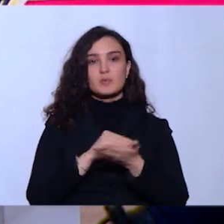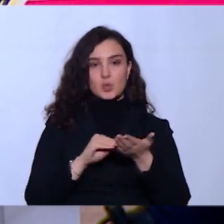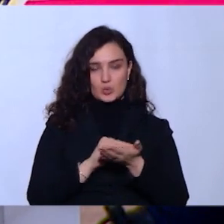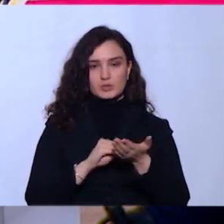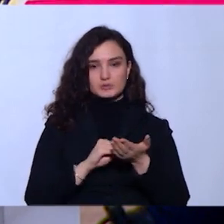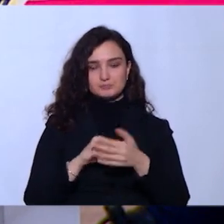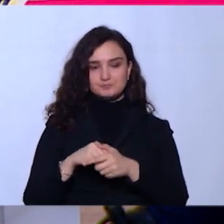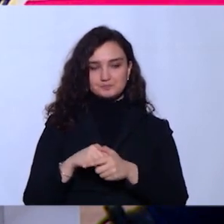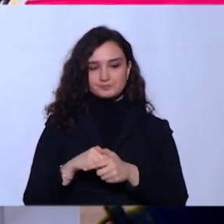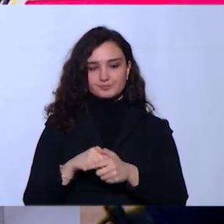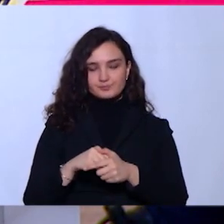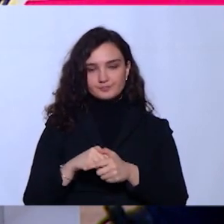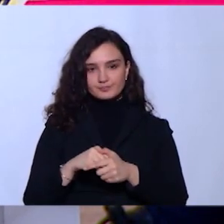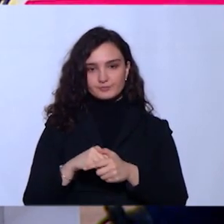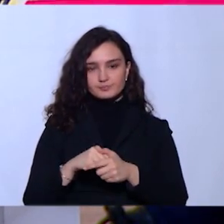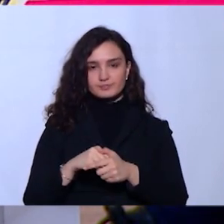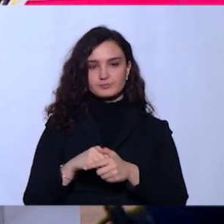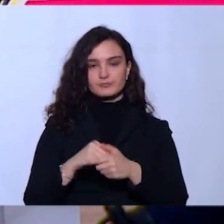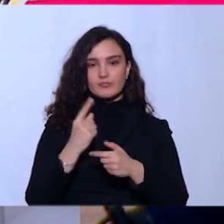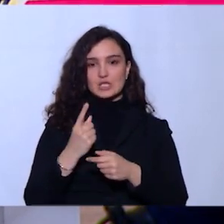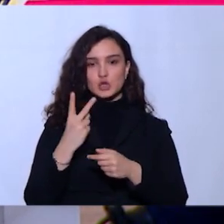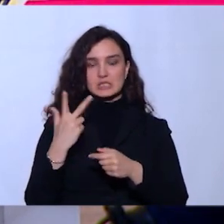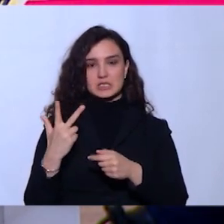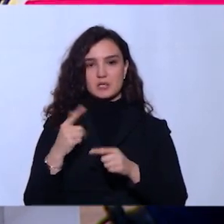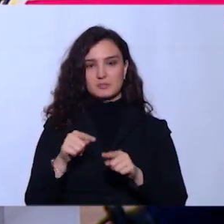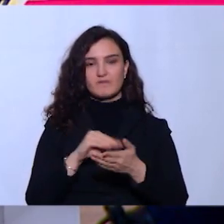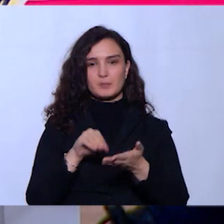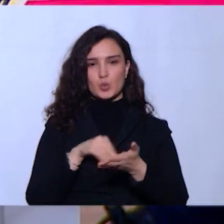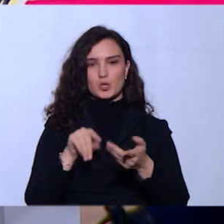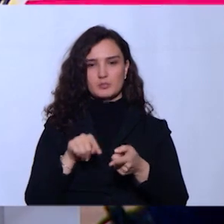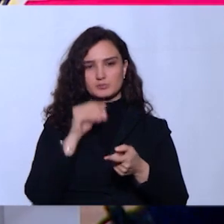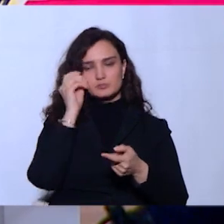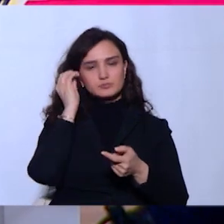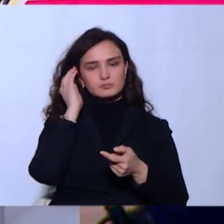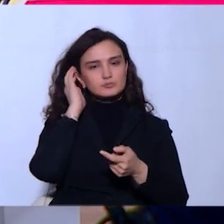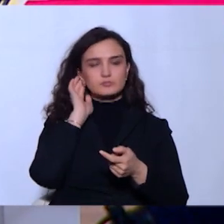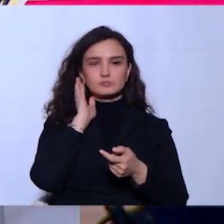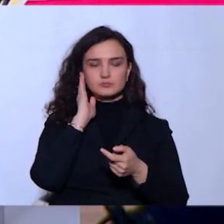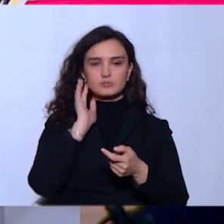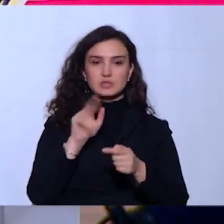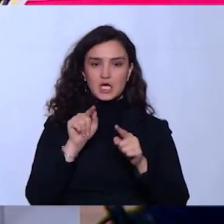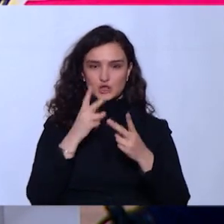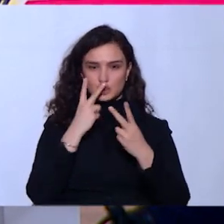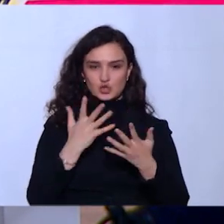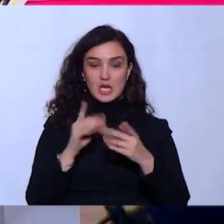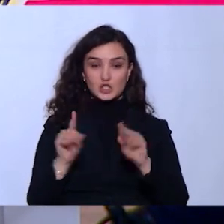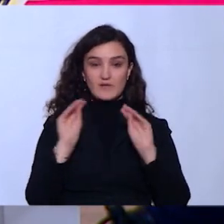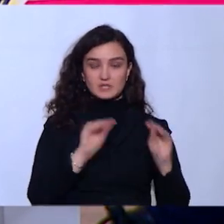გავიმეორებთ ამას, ხო? 1 2 3 აი ვიმეორებთ და აქ